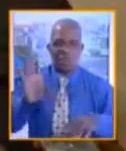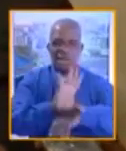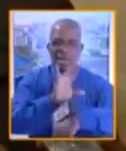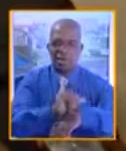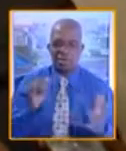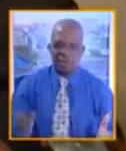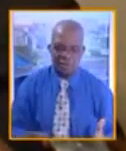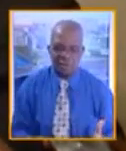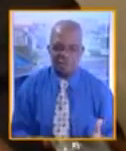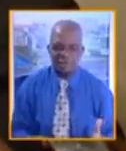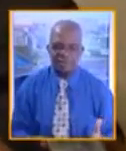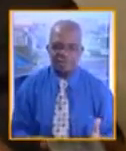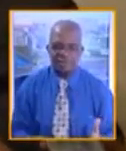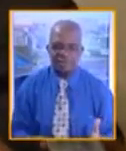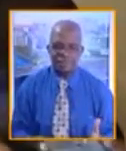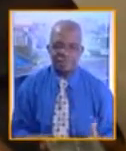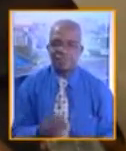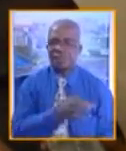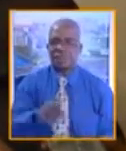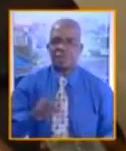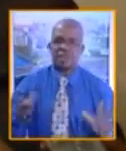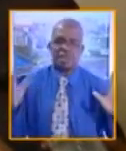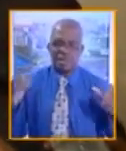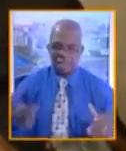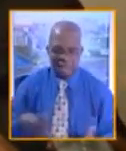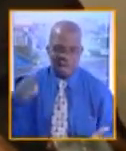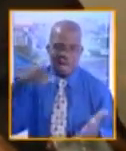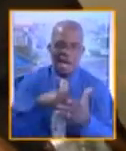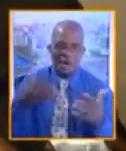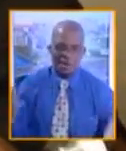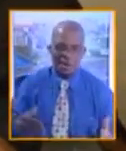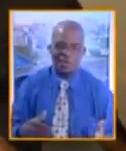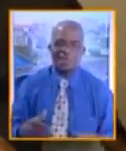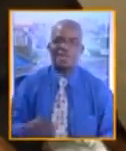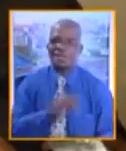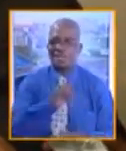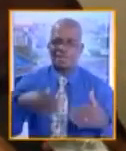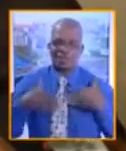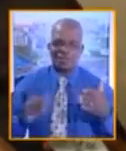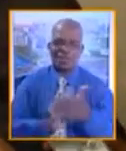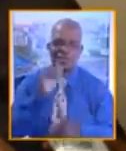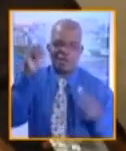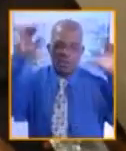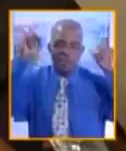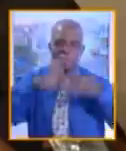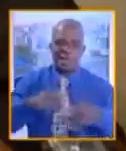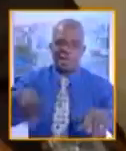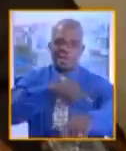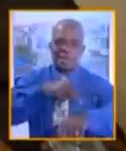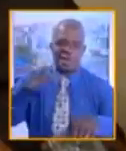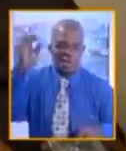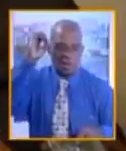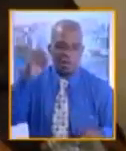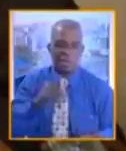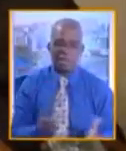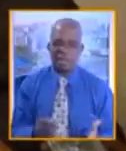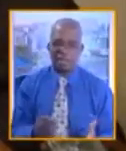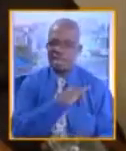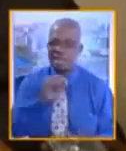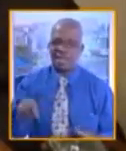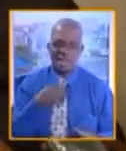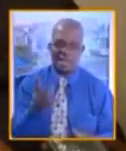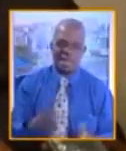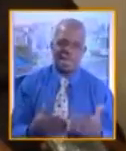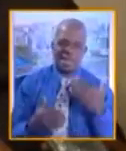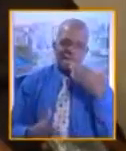financière internationale a réaffirmé donc sa confiance dans le leadership du président de la République, son Excellence M. Alassane Ouattara, a salué